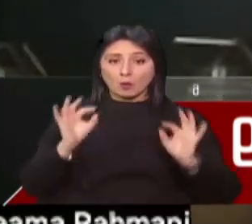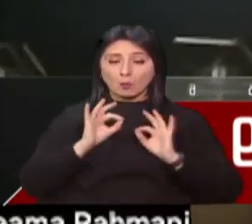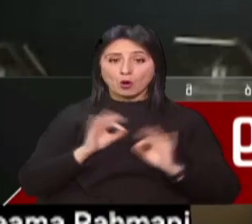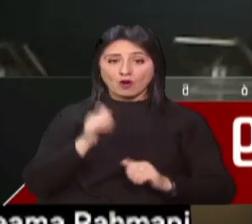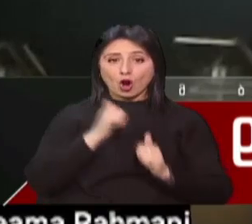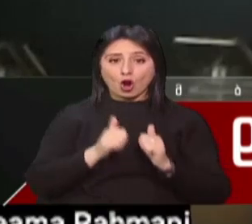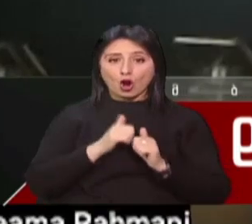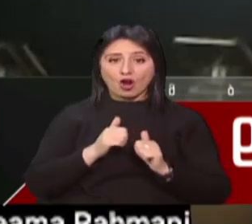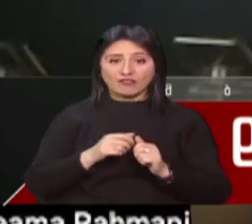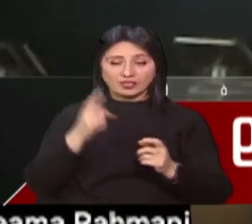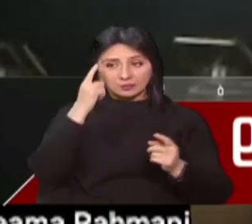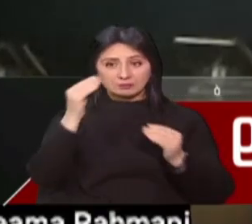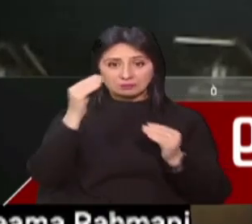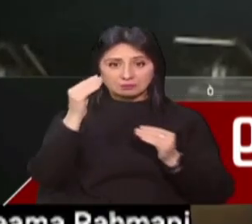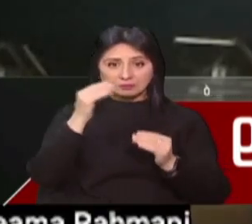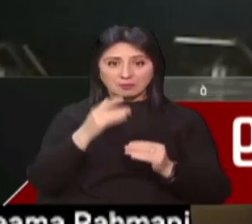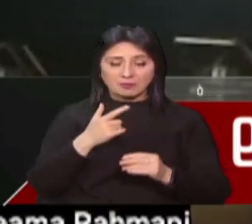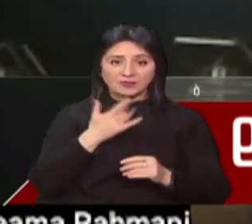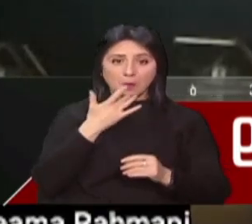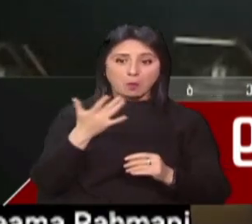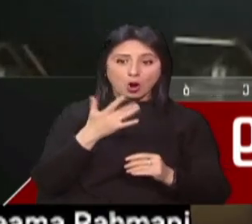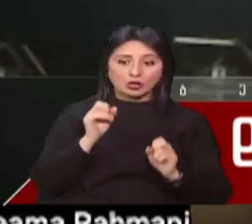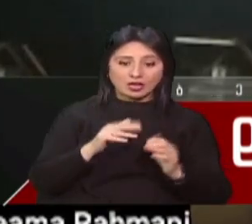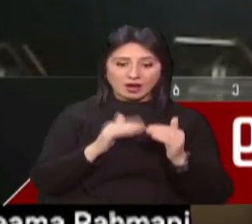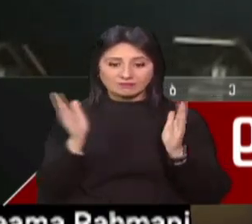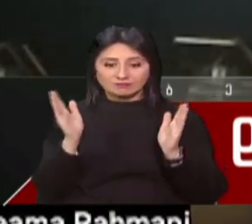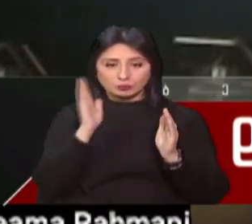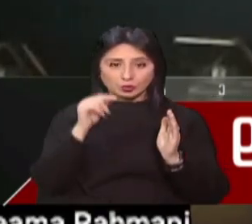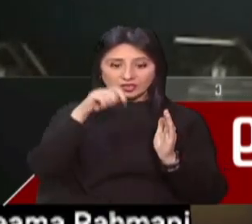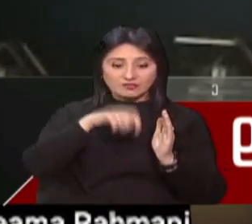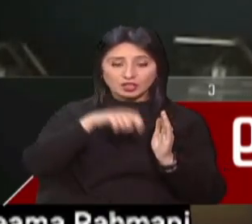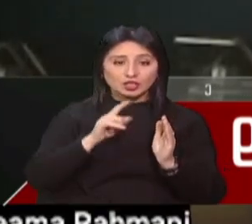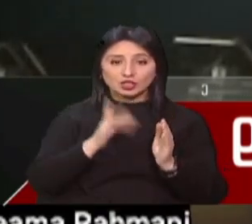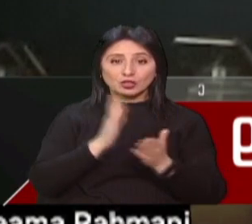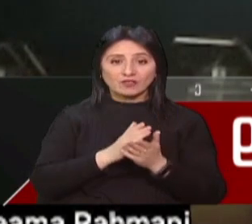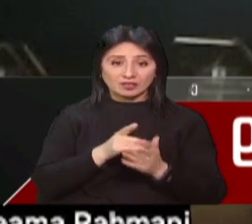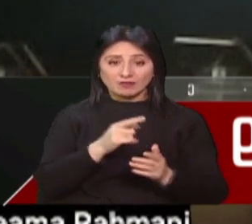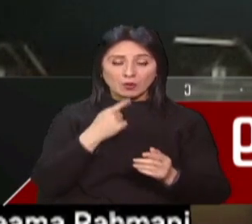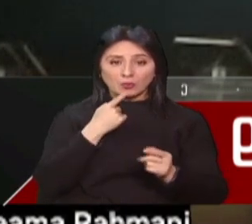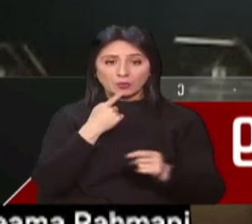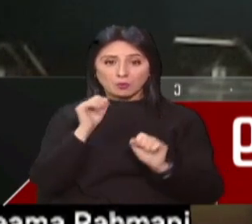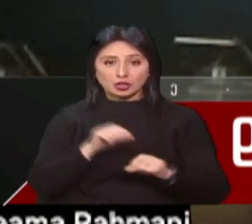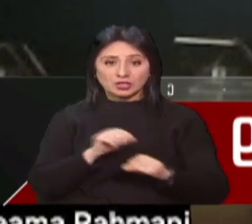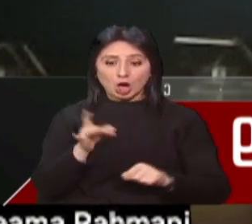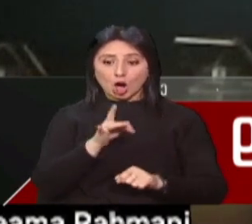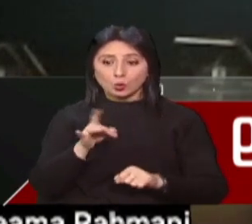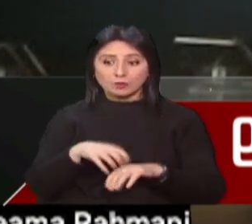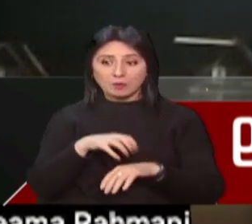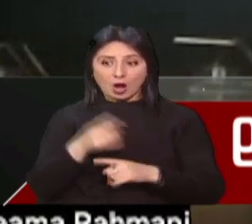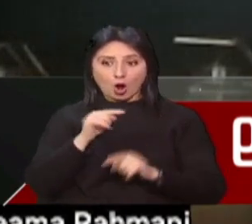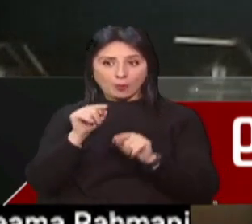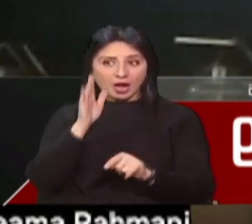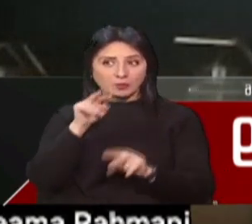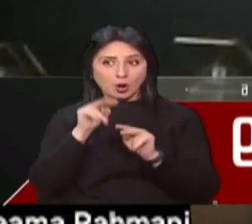პროკურორები ყოველთვის ყოყმანობდნენ პოლიტიკური პანდორას ყუთის გახსნას. მათი ყოყმანის მიზეზი ყოველთვის ხდათ ის, რომ თუ რესპუბლიკელები